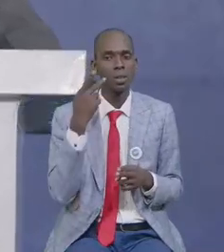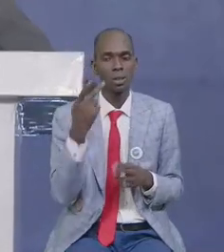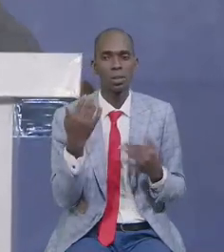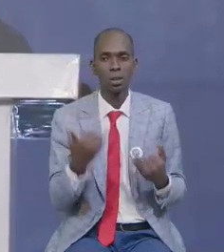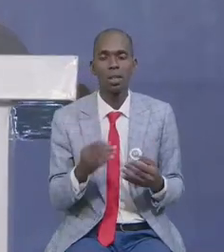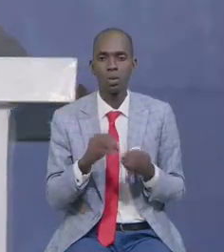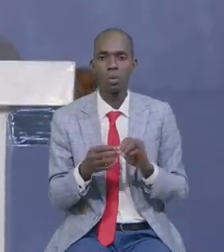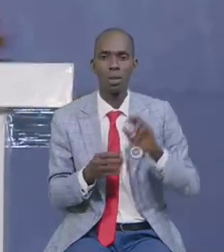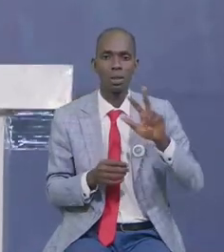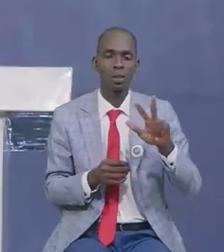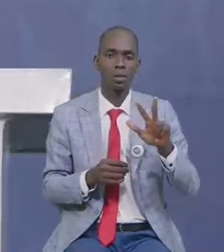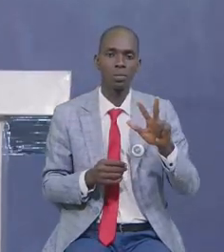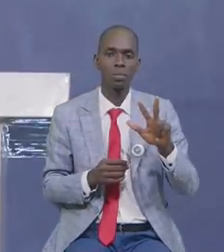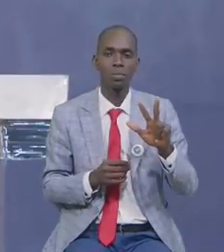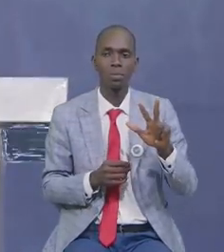élément,